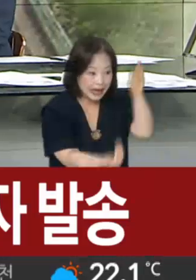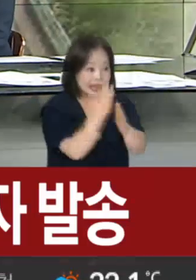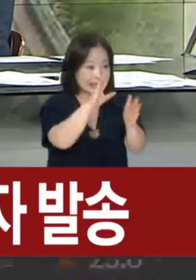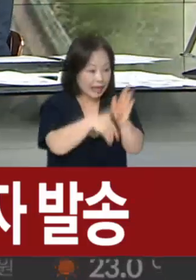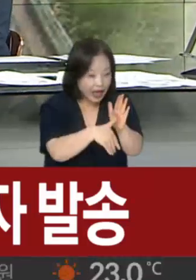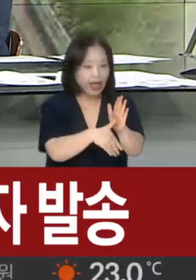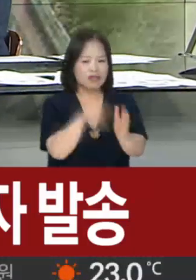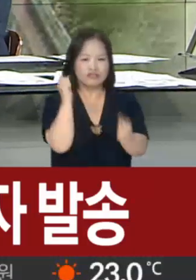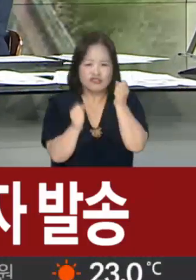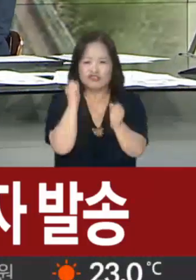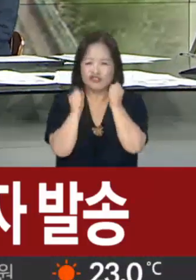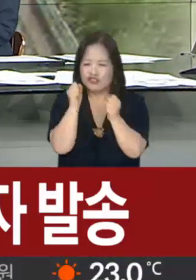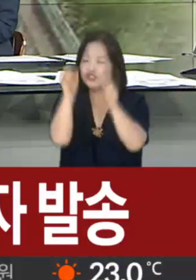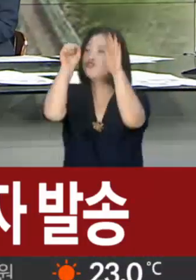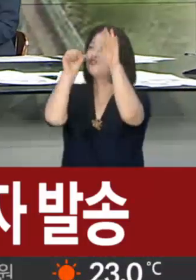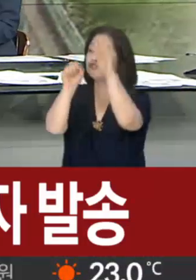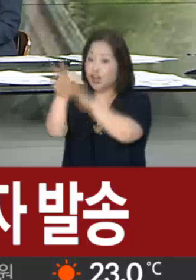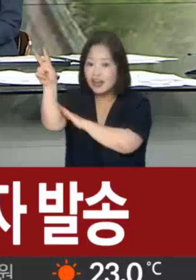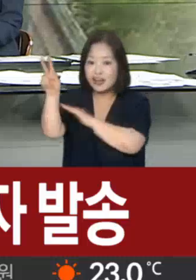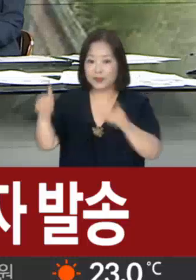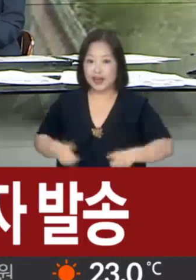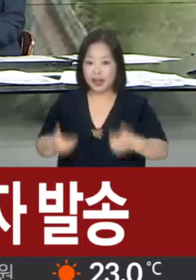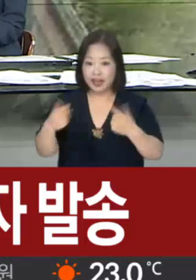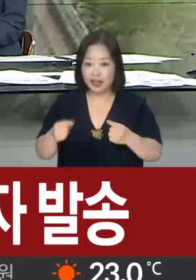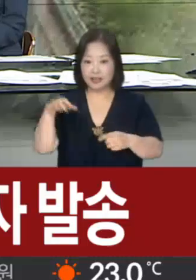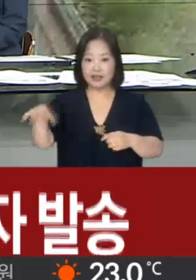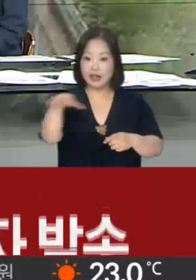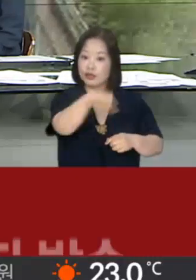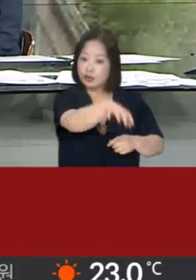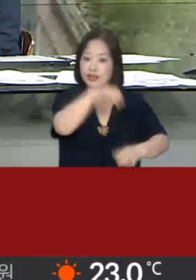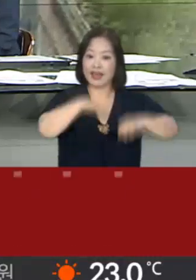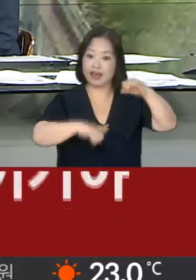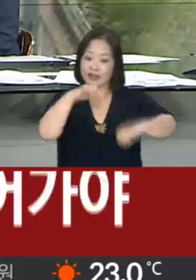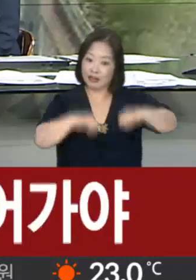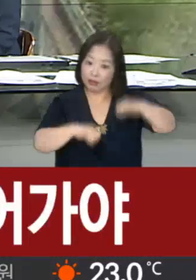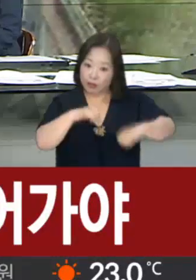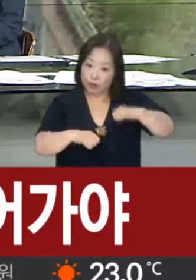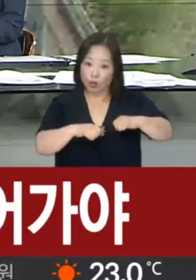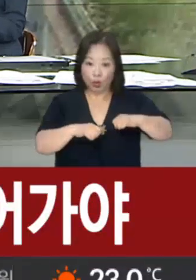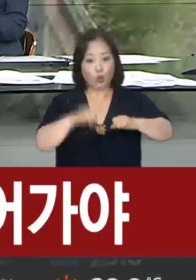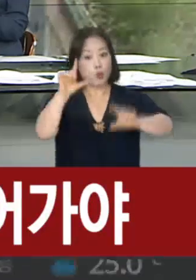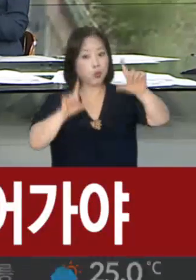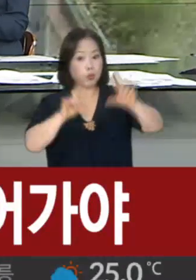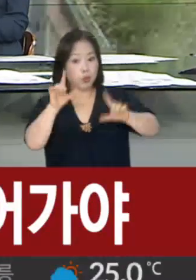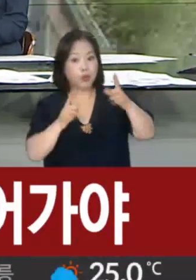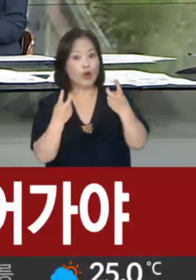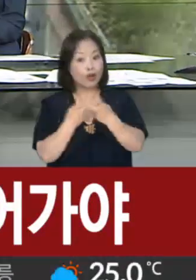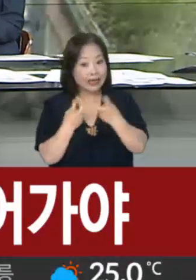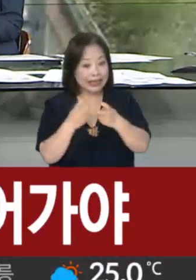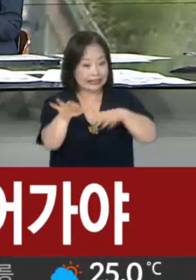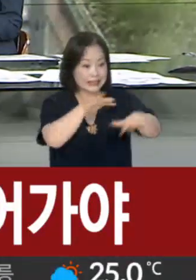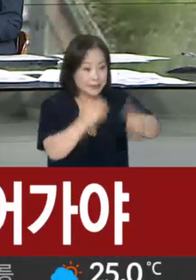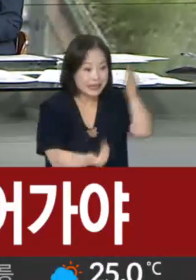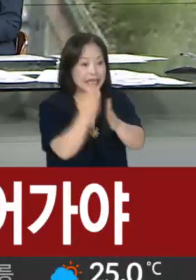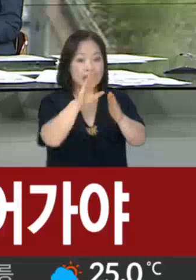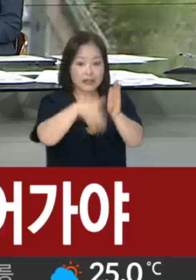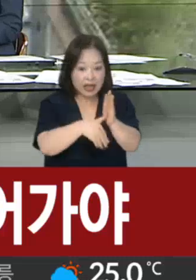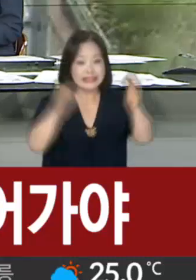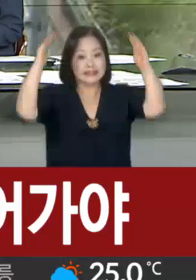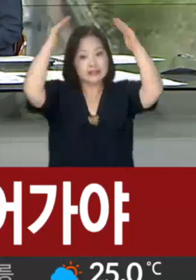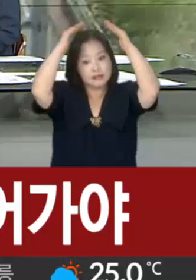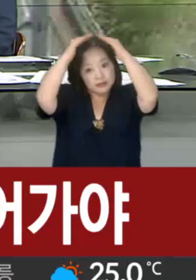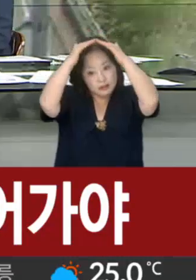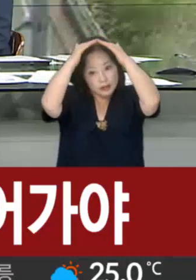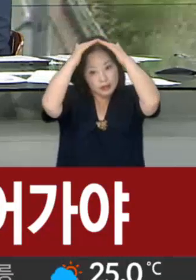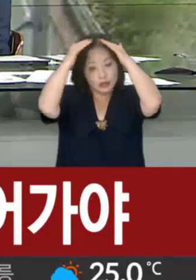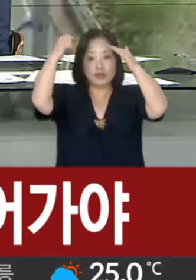대피 요령이 중요할 것 같은데 이 장소별로 구체적인 행동 요령이 다를 것 같습니다. 만일 이 지진이 발생했을 때 집안에서 진동을